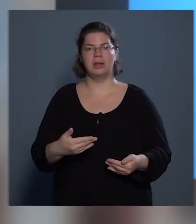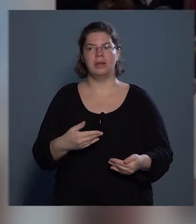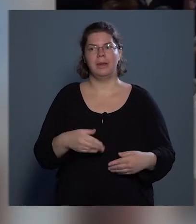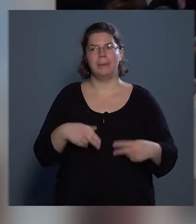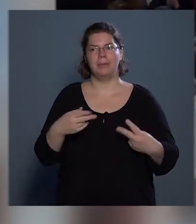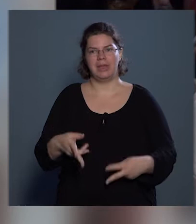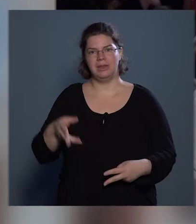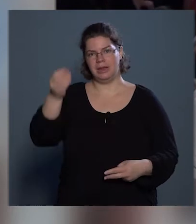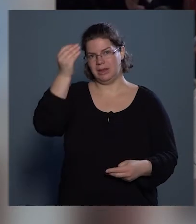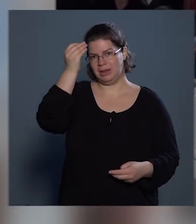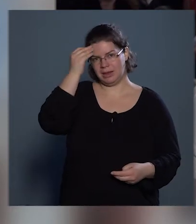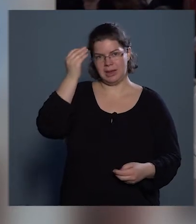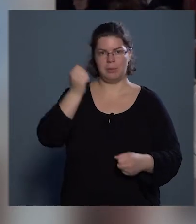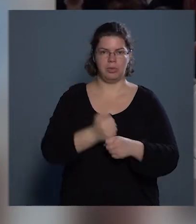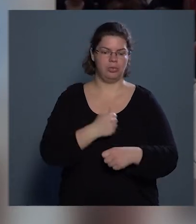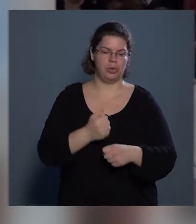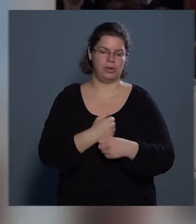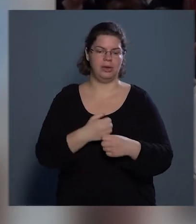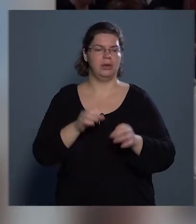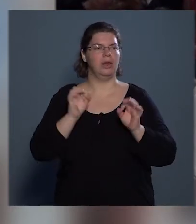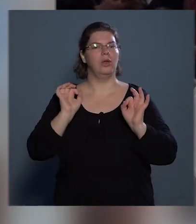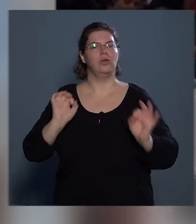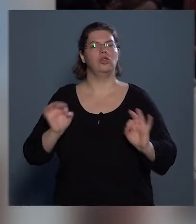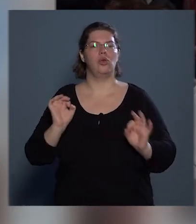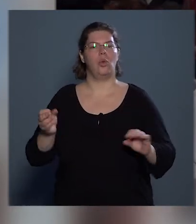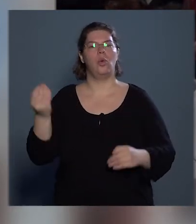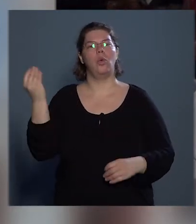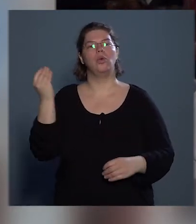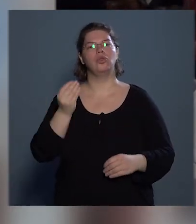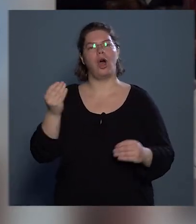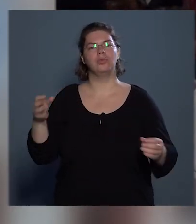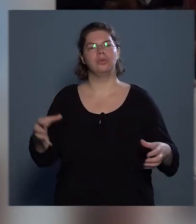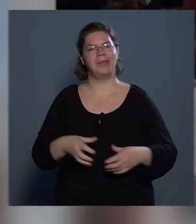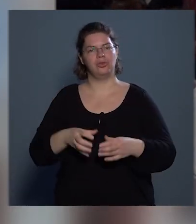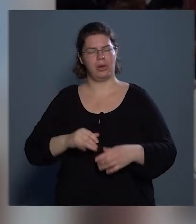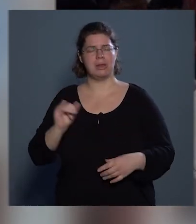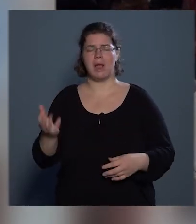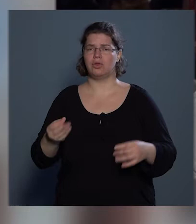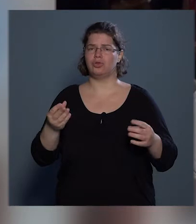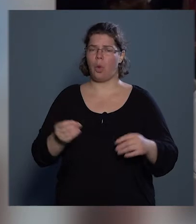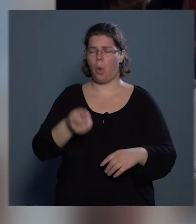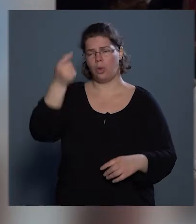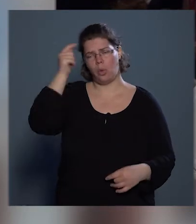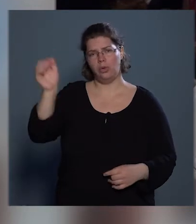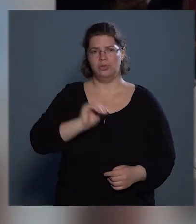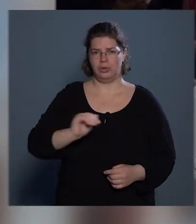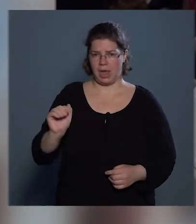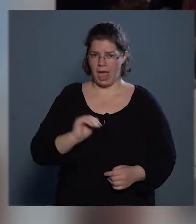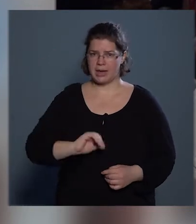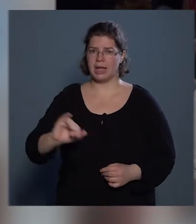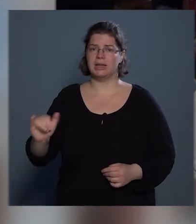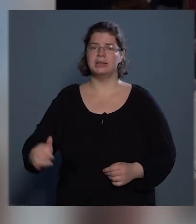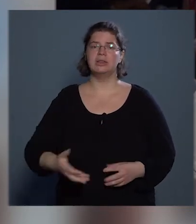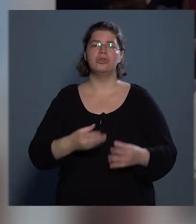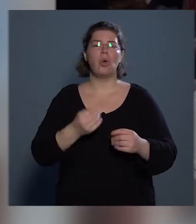értelmes munkát, nagyon jó tantestületet, sok-sok nagyon okos gyereket, és sok